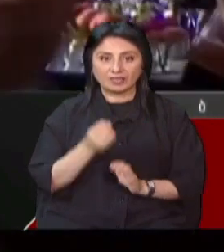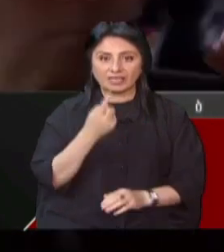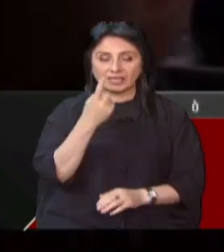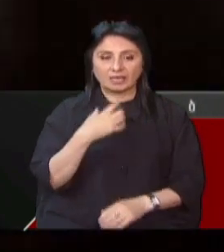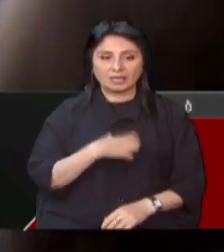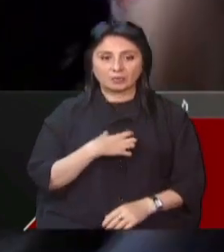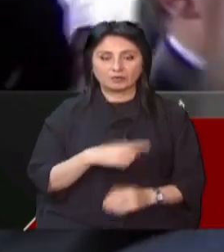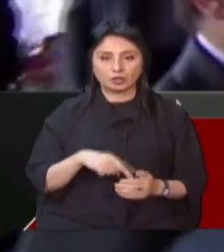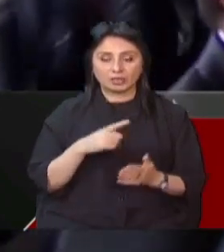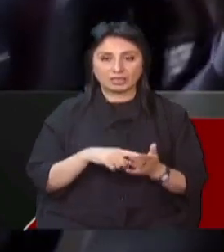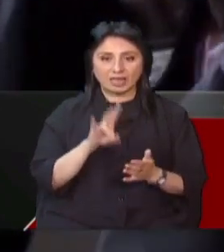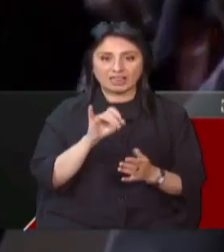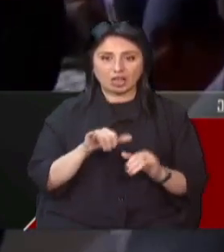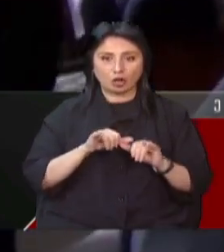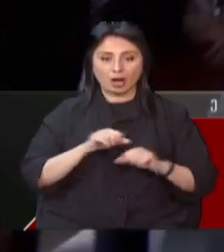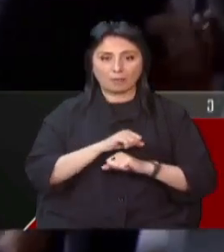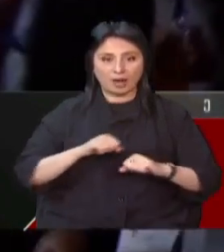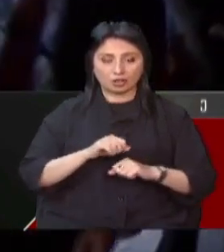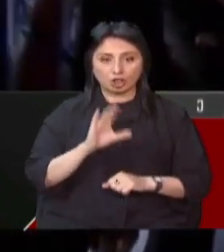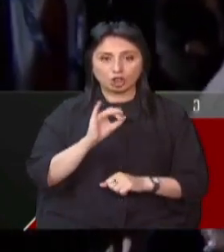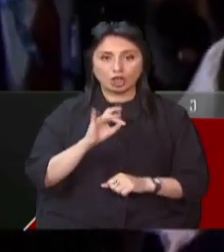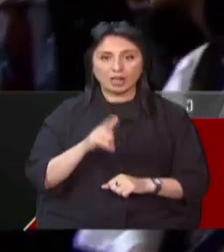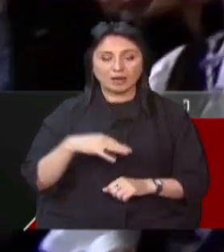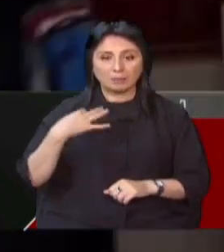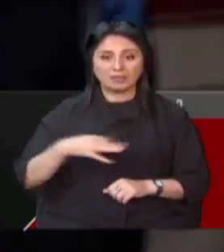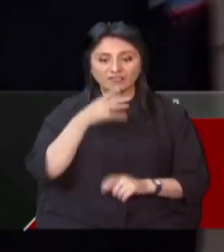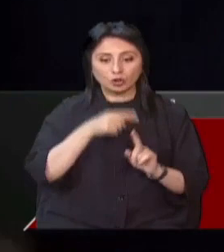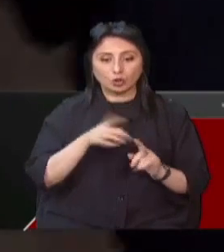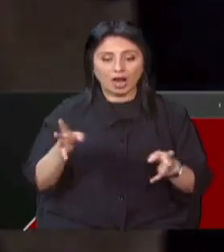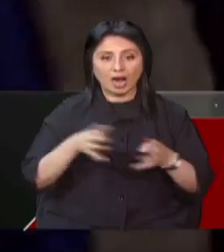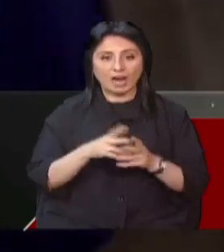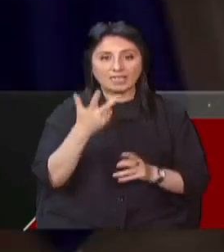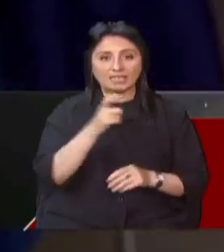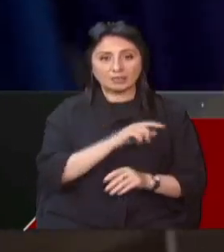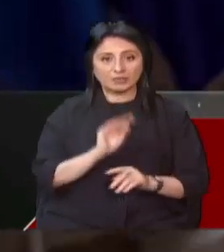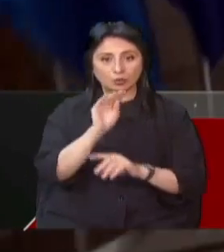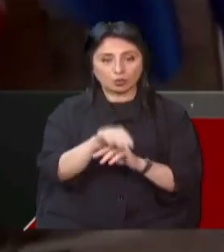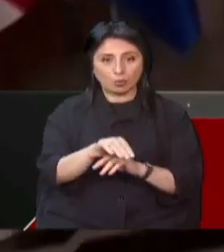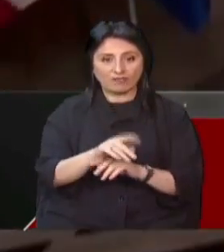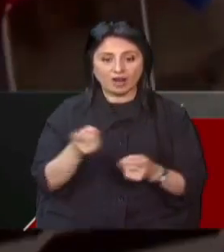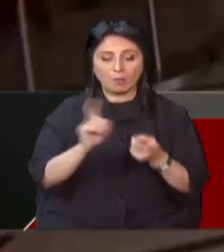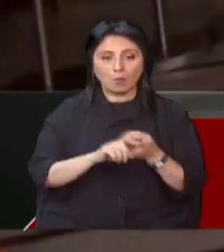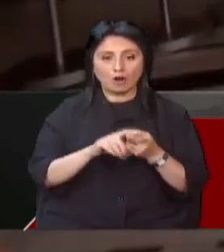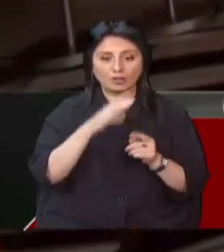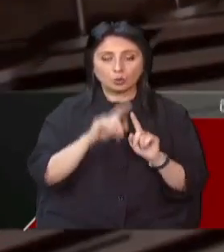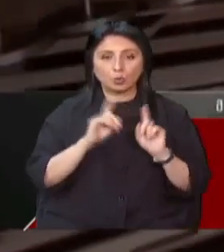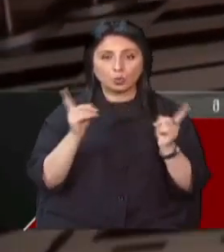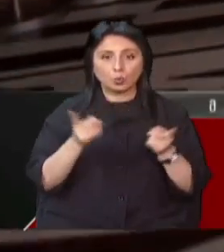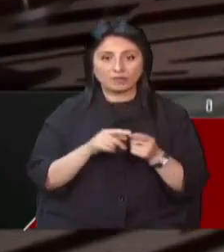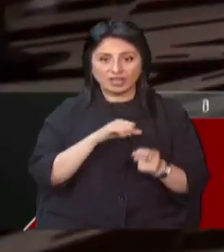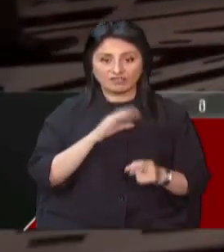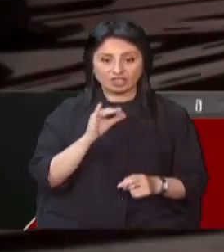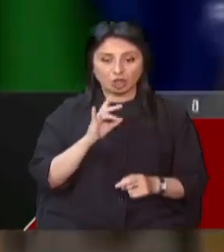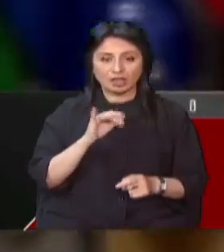ერთი მნიშვნელოვანი საკითხი ნატოს გაფართოება. სტოლტენბერგის მდივნობის პერიოდში ალიანს სამი წევრი დაემატა. მოკავშირეების უმრავლესობას და